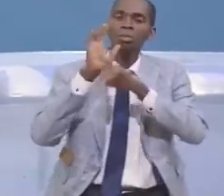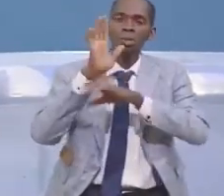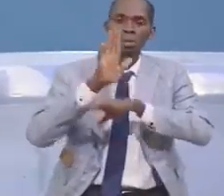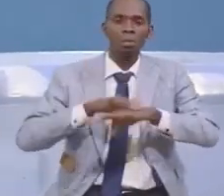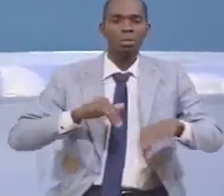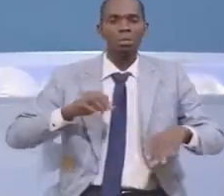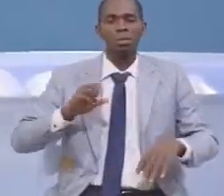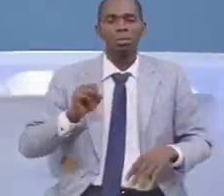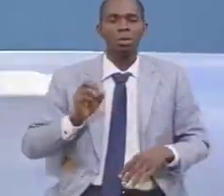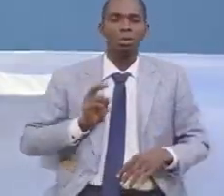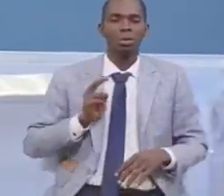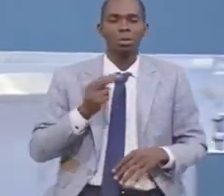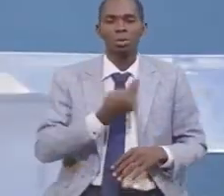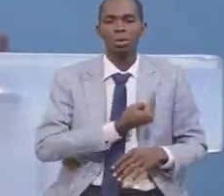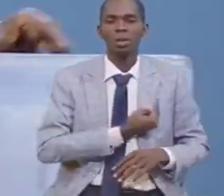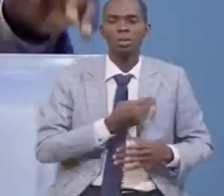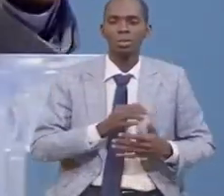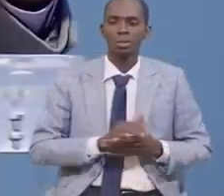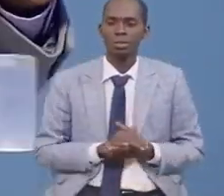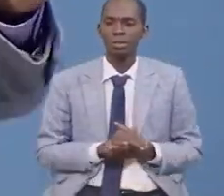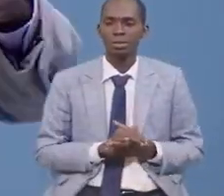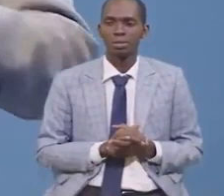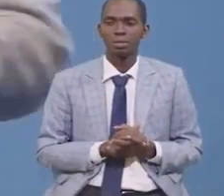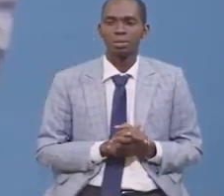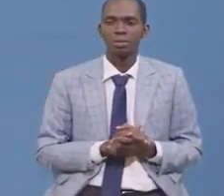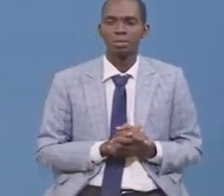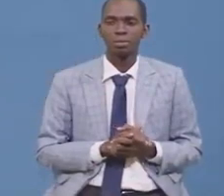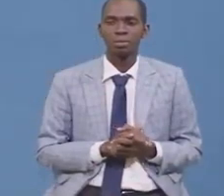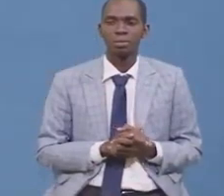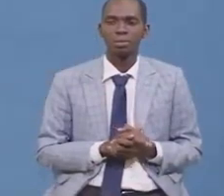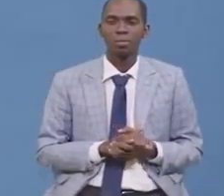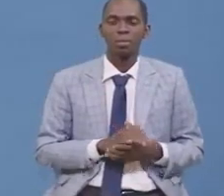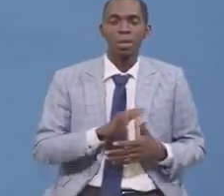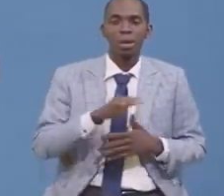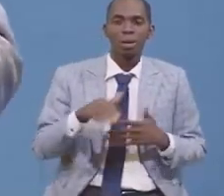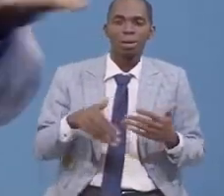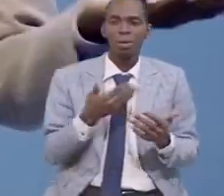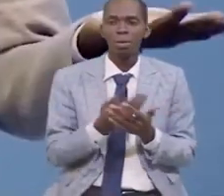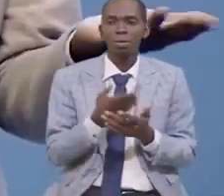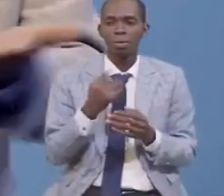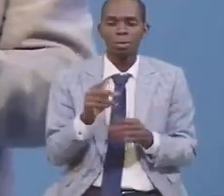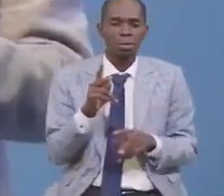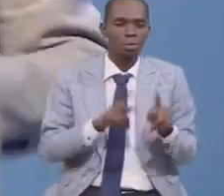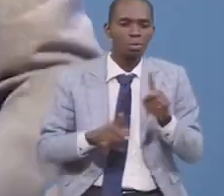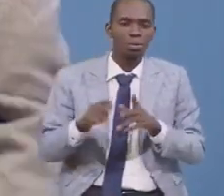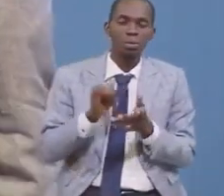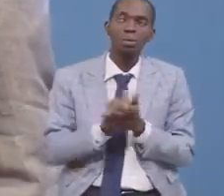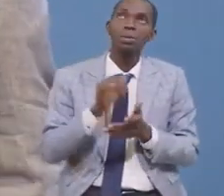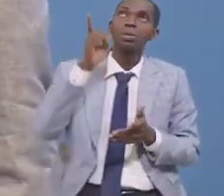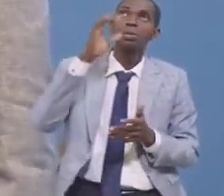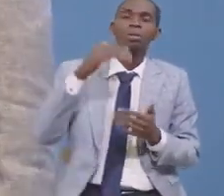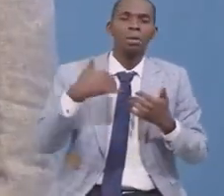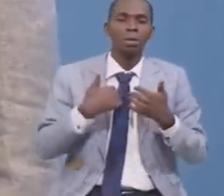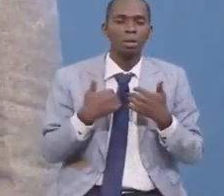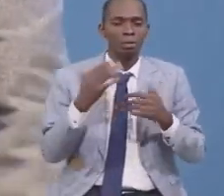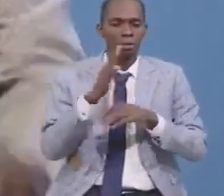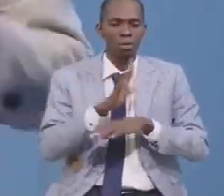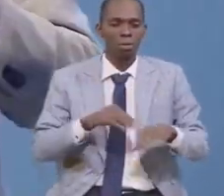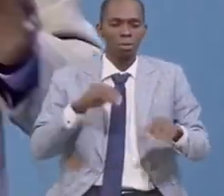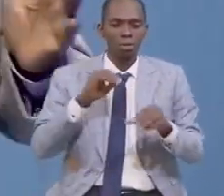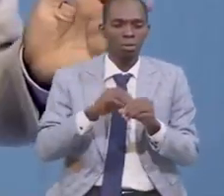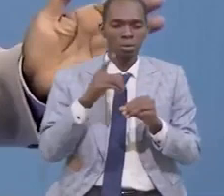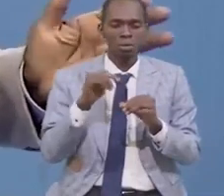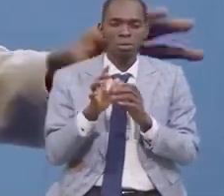సృష్టికర్త అయిన వాడు, దేవుడైన వాడు, ప్రభు అయిన వాడు మనల్ని పిలుస్తున్నాడు. All the people that God has called in the scriptures,